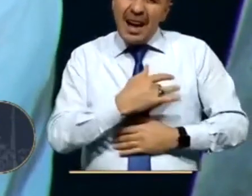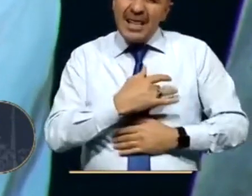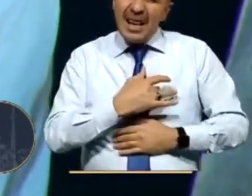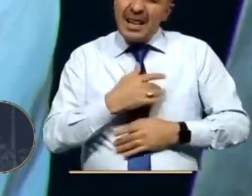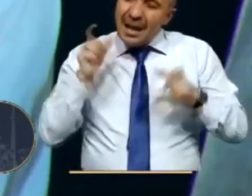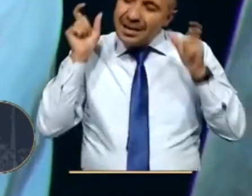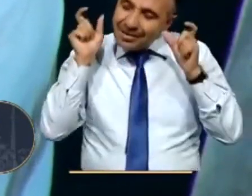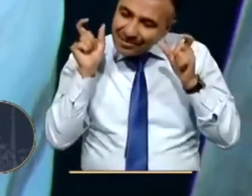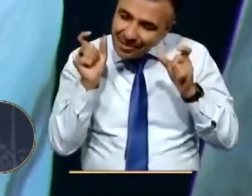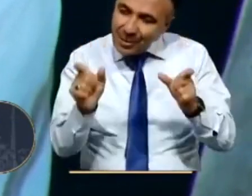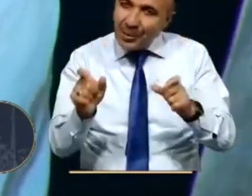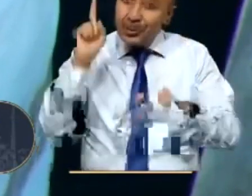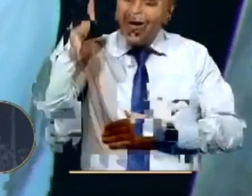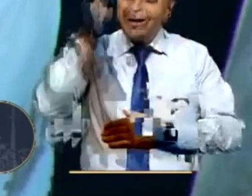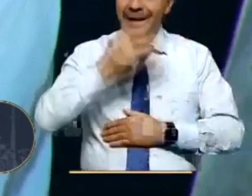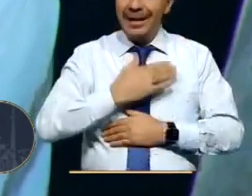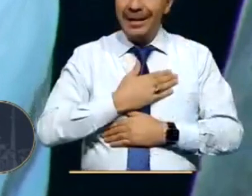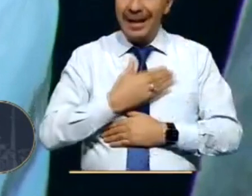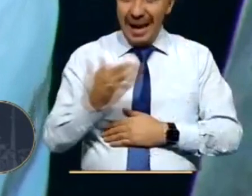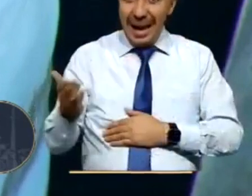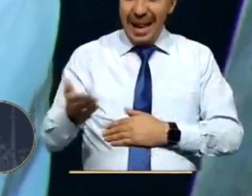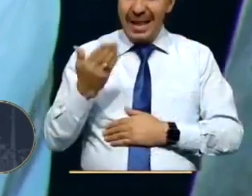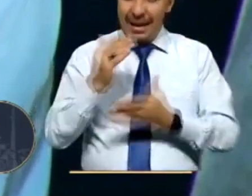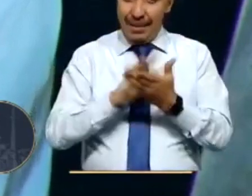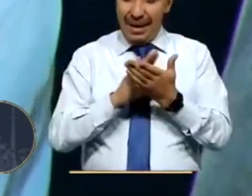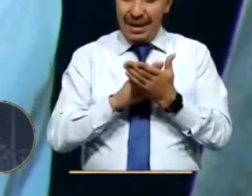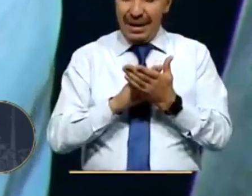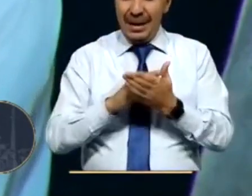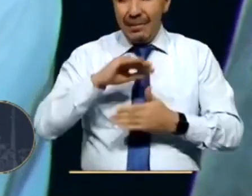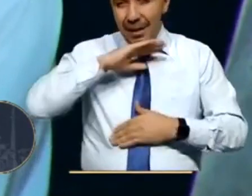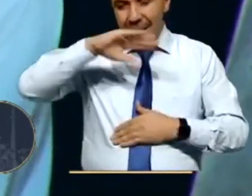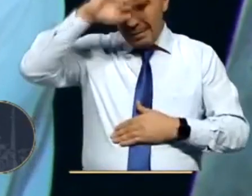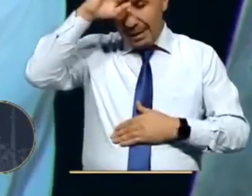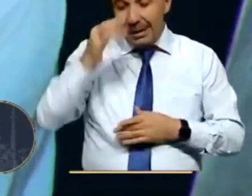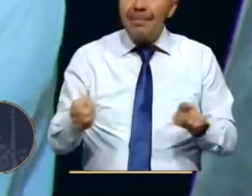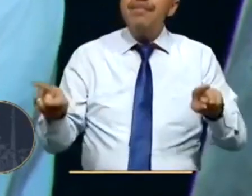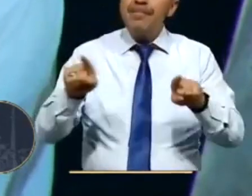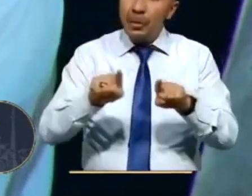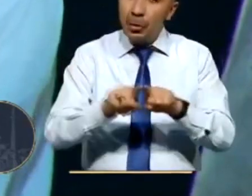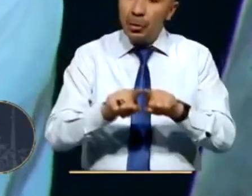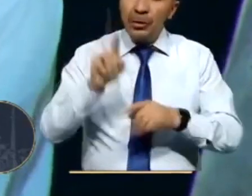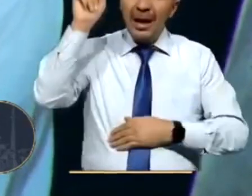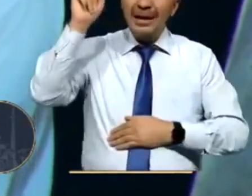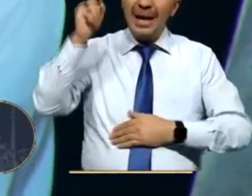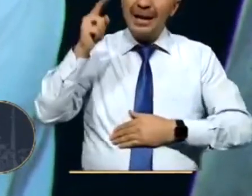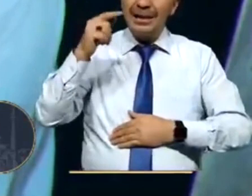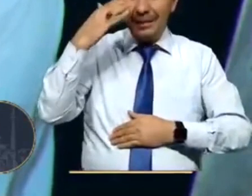eylesin. Nice bereketli bayramlarda buluştursun. Allah'ın